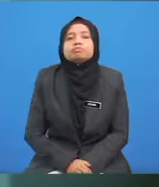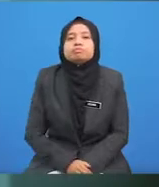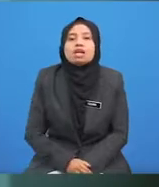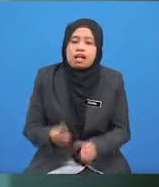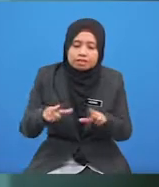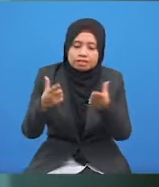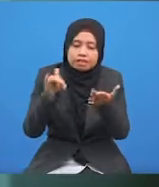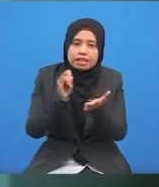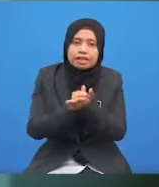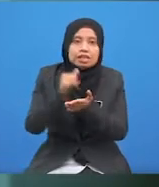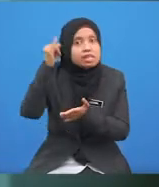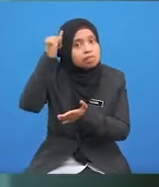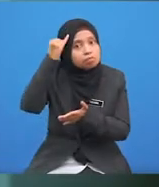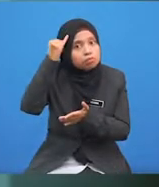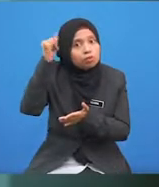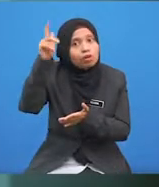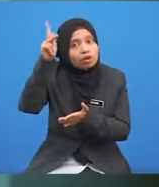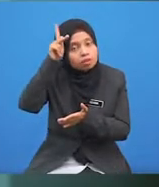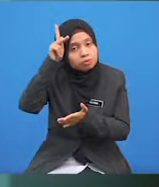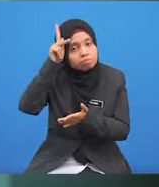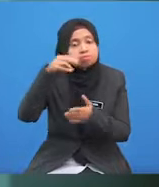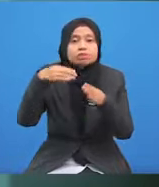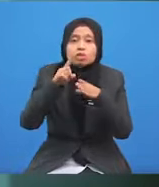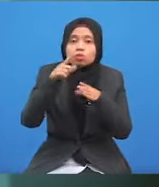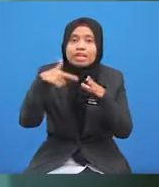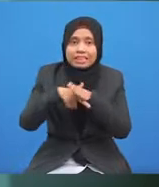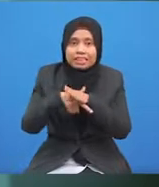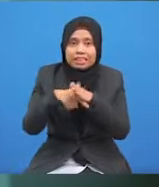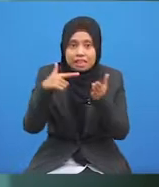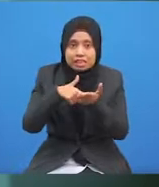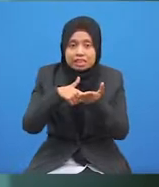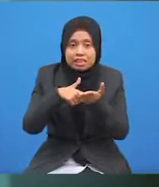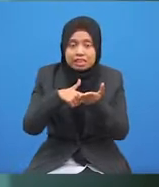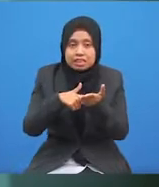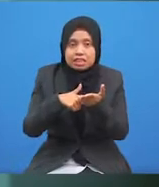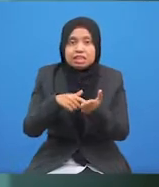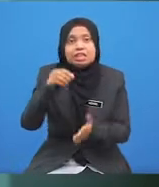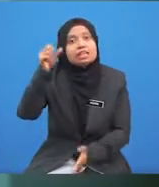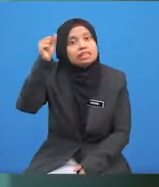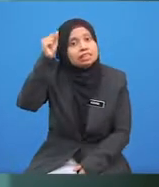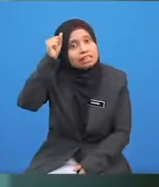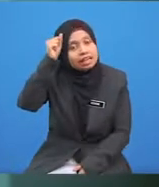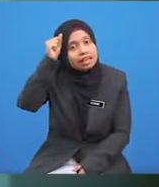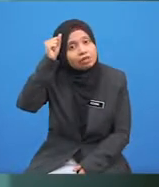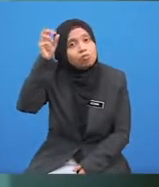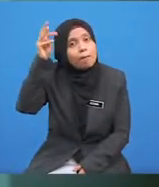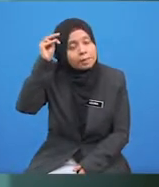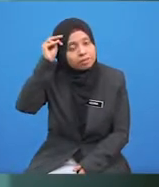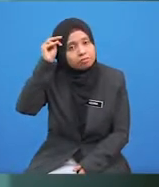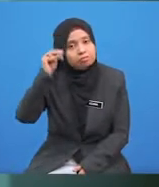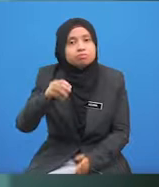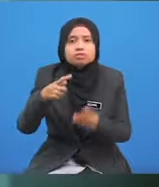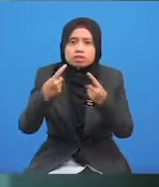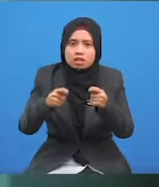Selain daripada Ibnu Khaldun, seorang lagi tokoh dalam Islam iaitu Syed Muhammad Naqib Al-Attas